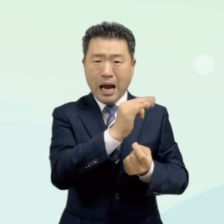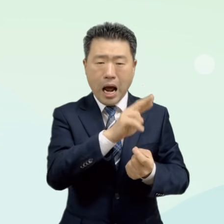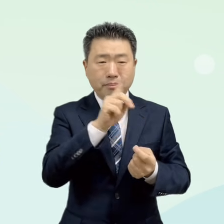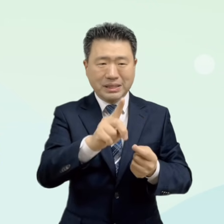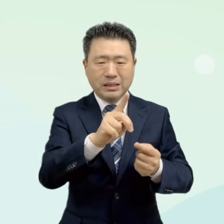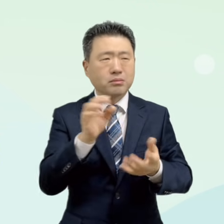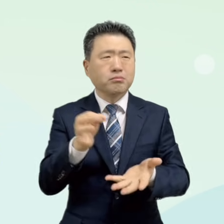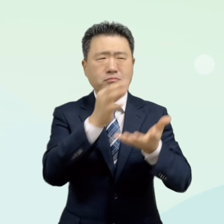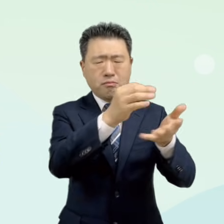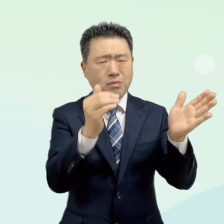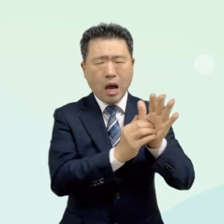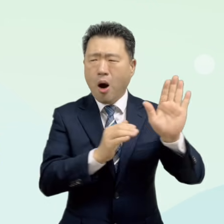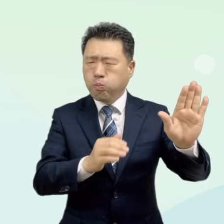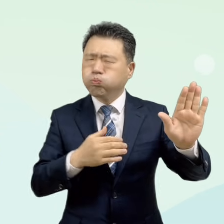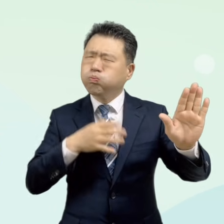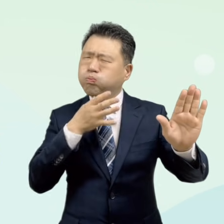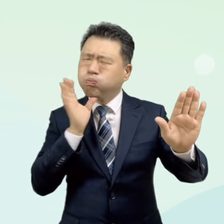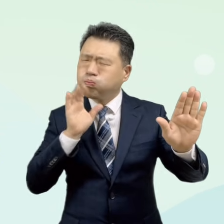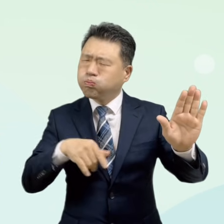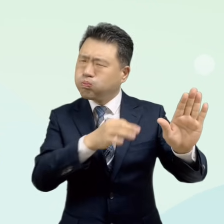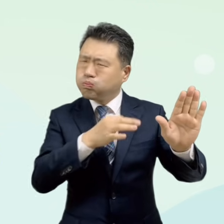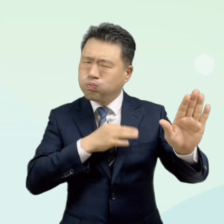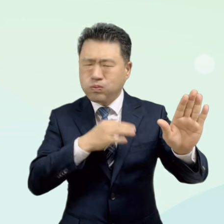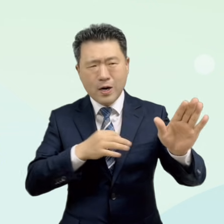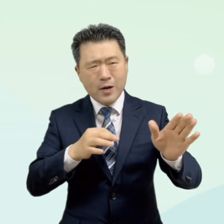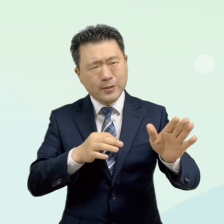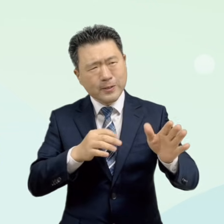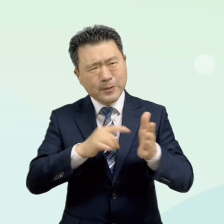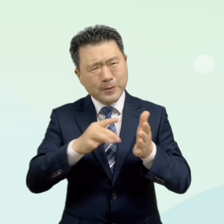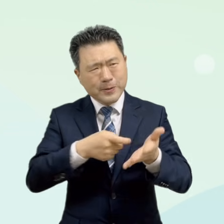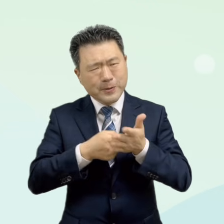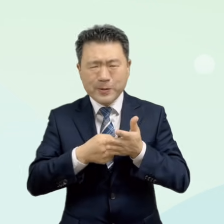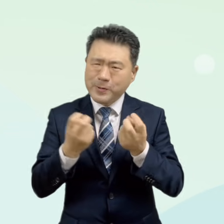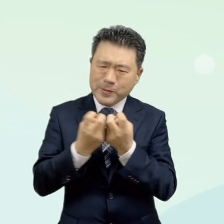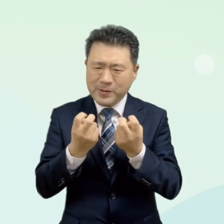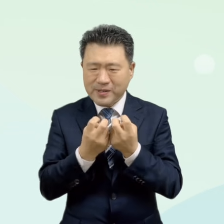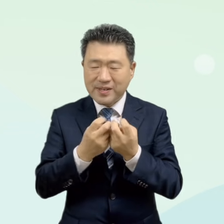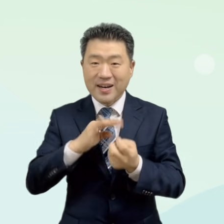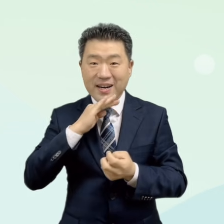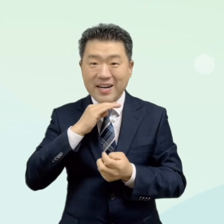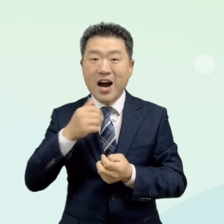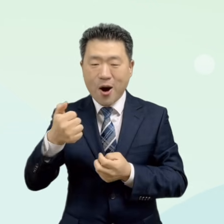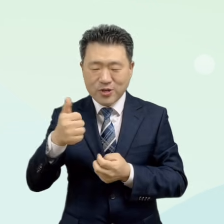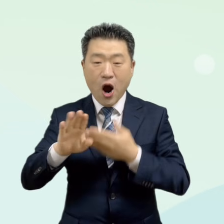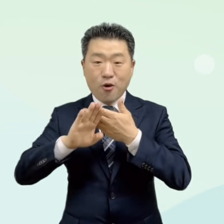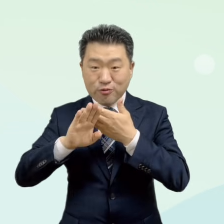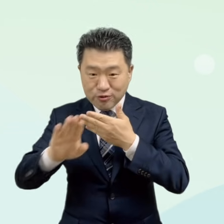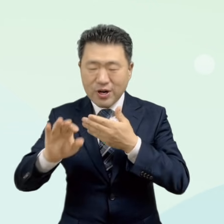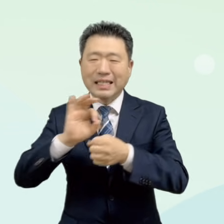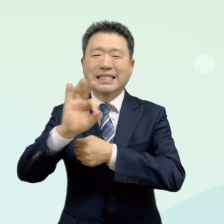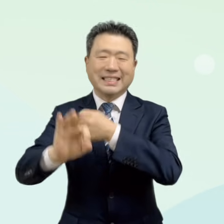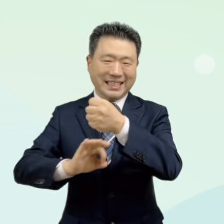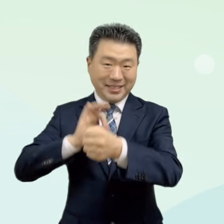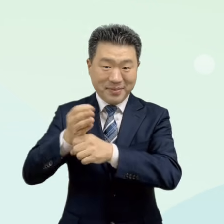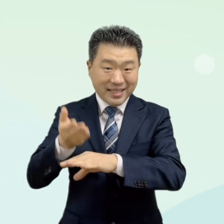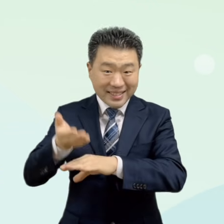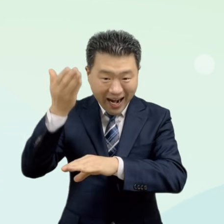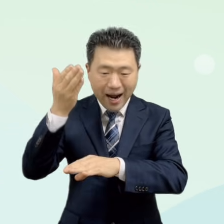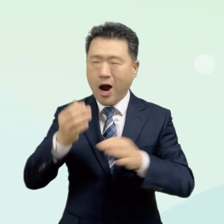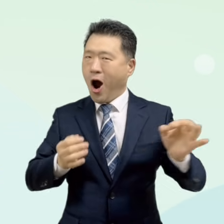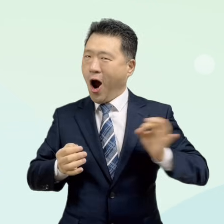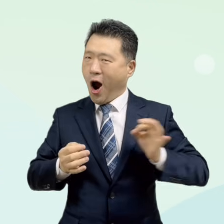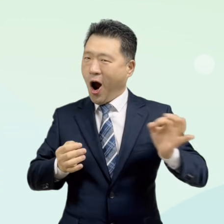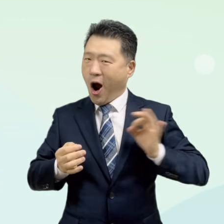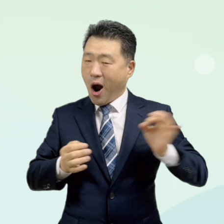후에 노후 대비와 함께 절세 혜택까지 챙기고 싶다면 55세 이후에 10년 이상